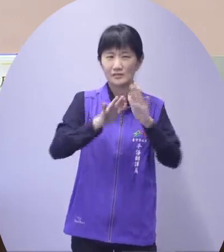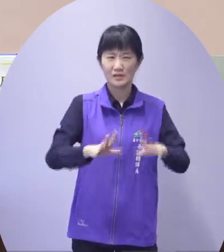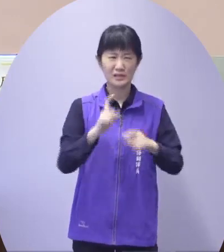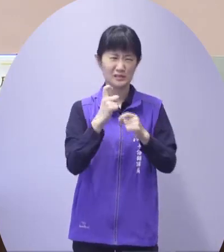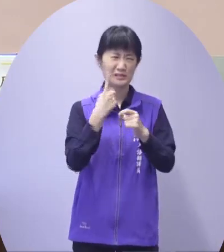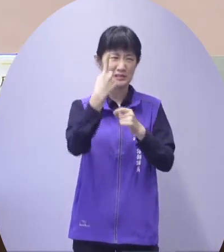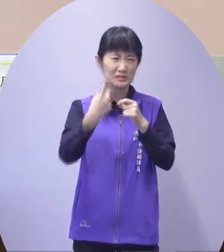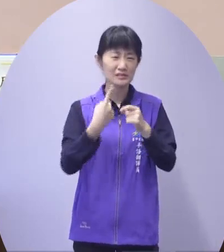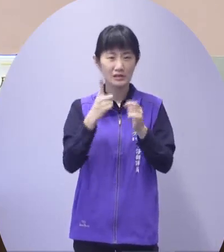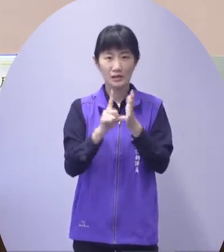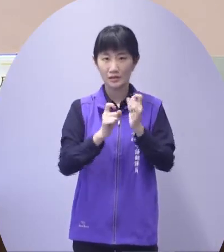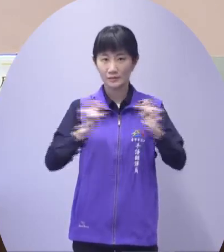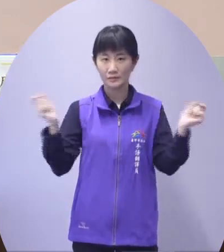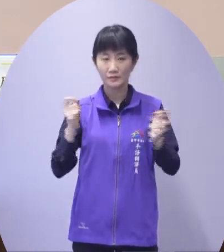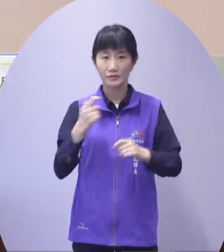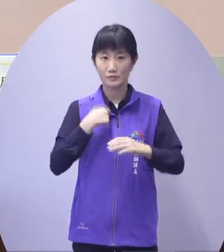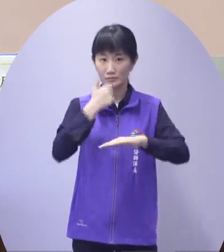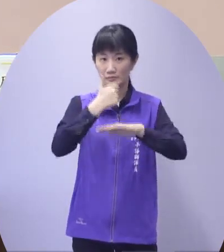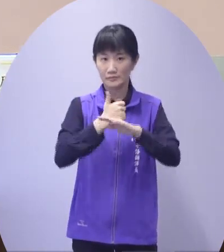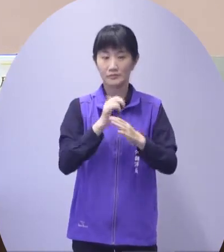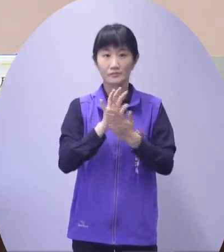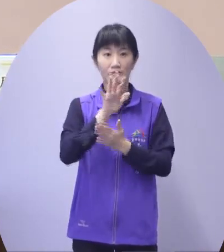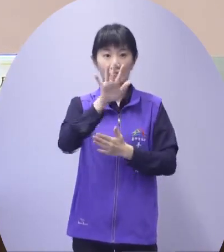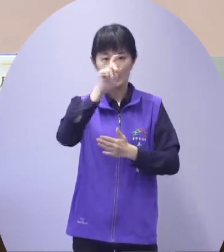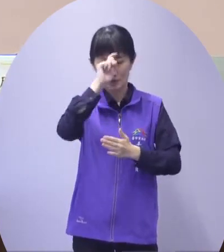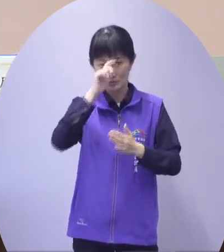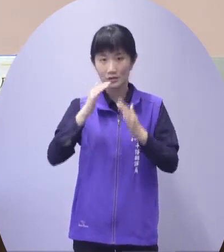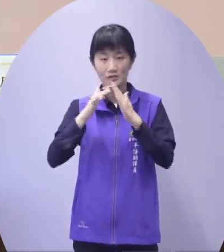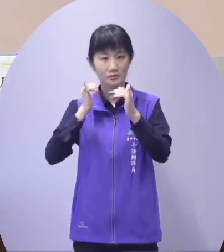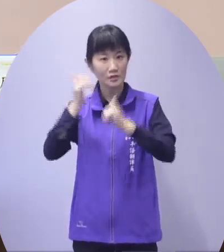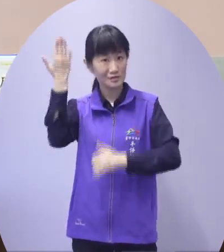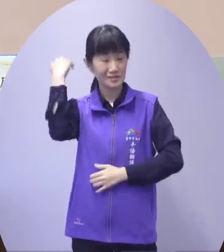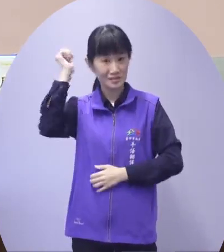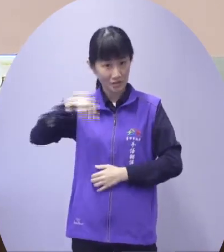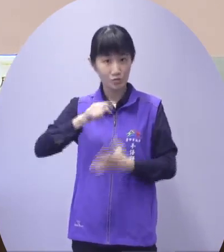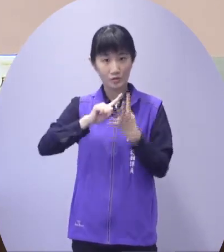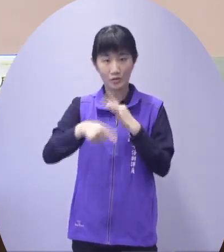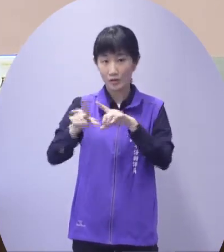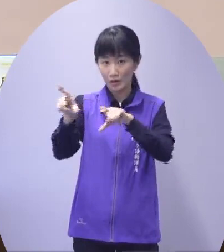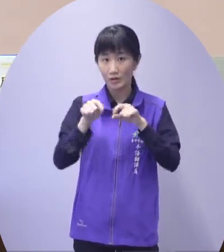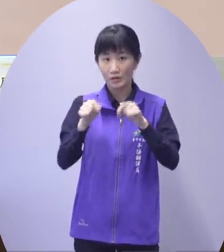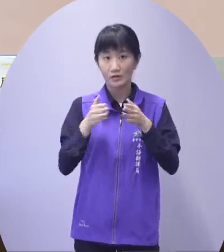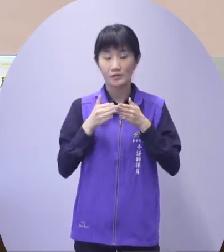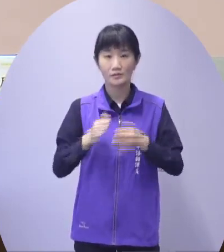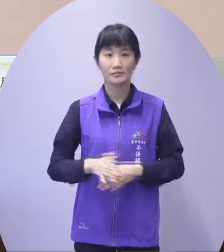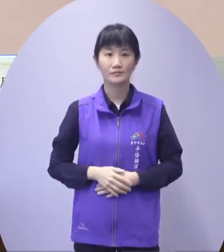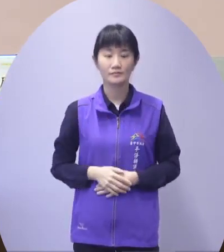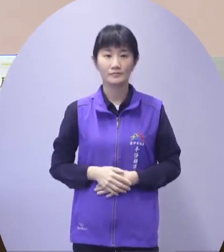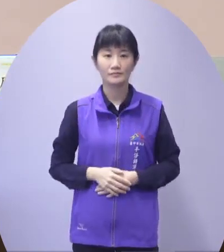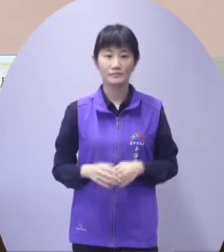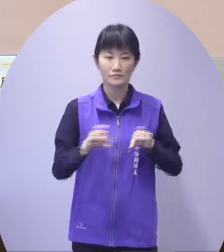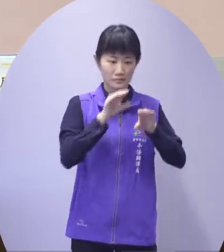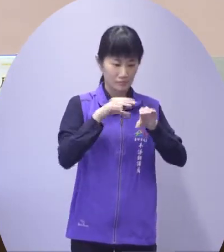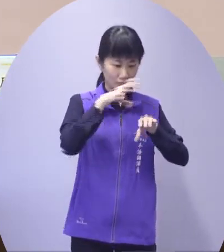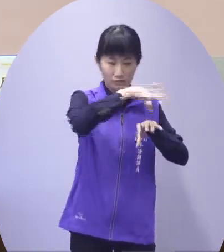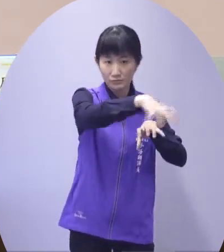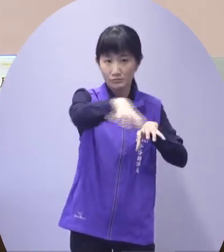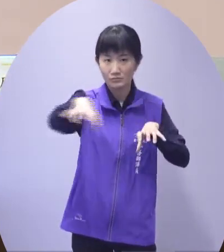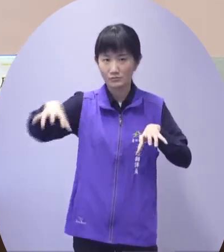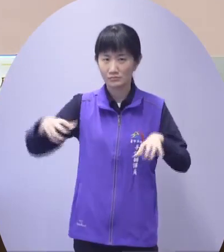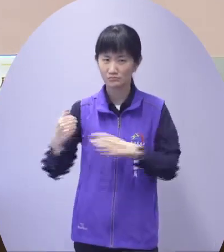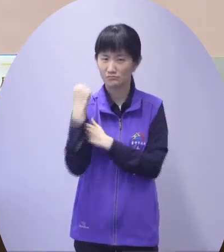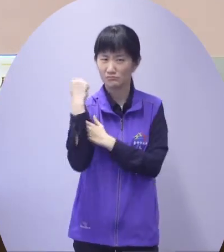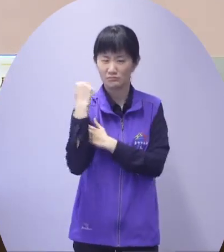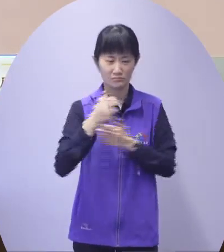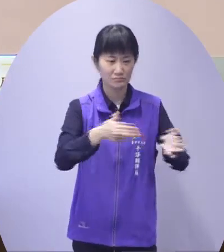11年。修院上任以来，为了完成对市民的承诺，包括站体积极的最后的施工，